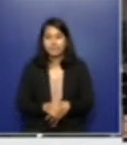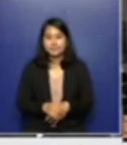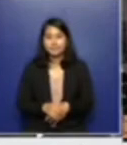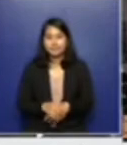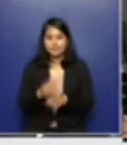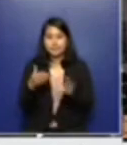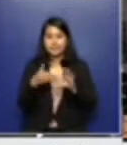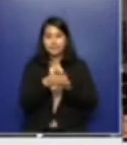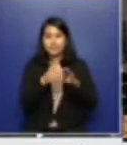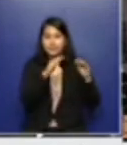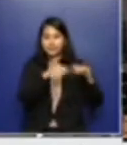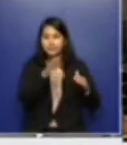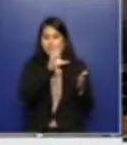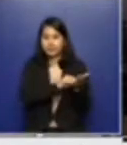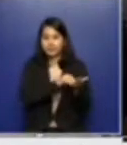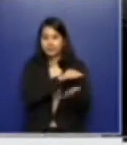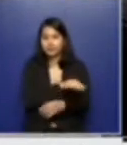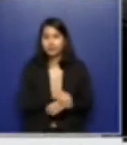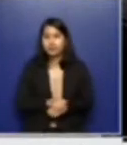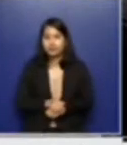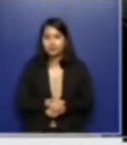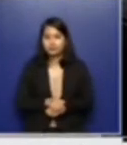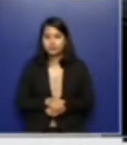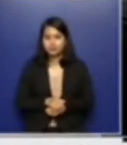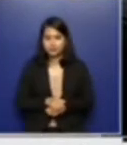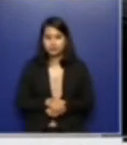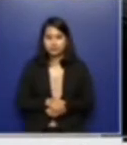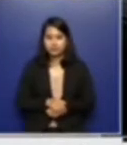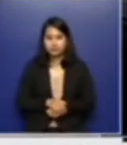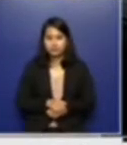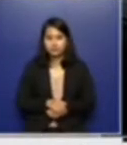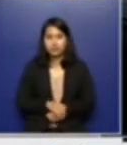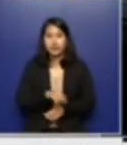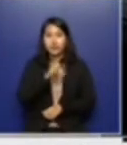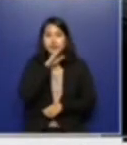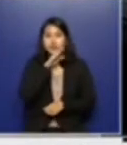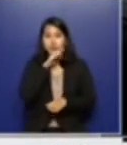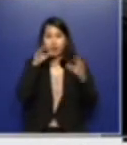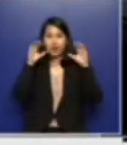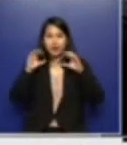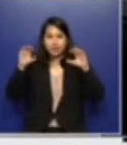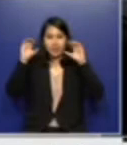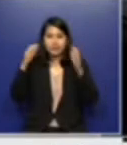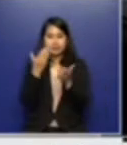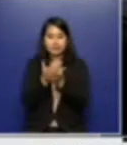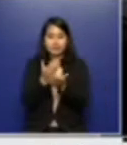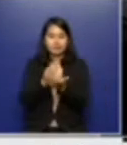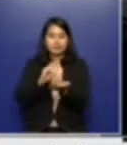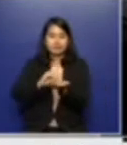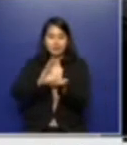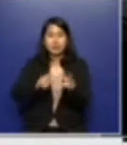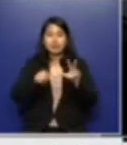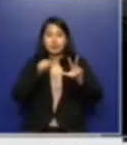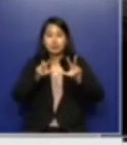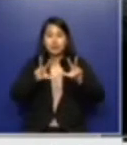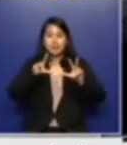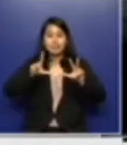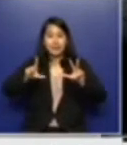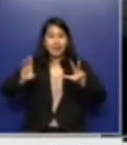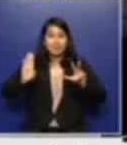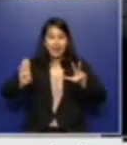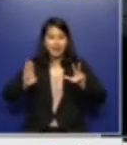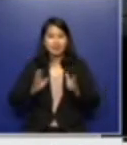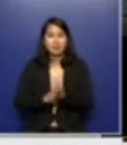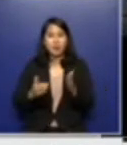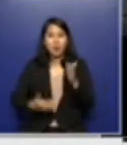าตนำสไลด์ลงก่อนนะคะท่านประธานที่เคารพคะถ้ารัฐบาลยังตั้งวงเงินงบประมาณไว้ที่ 3.3 ล้านล้านบาทจึ